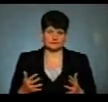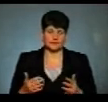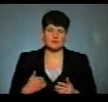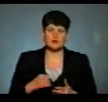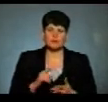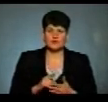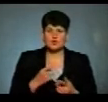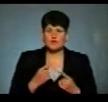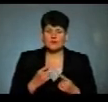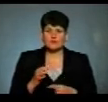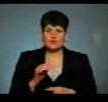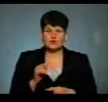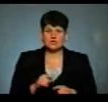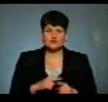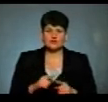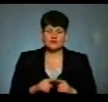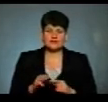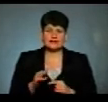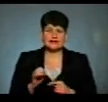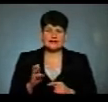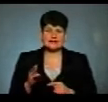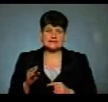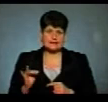повинні говорити також про те, що швидкі тести, вони не